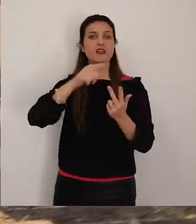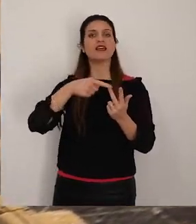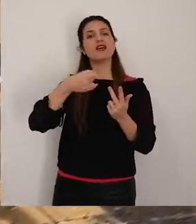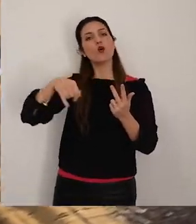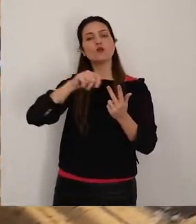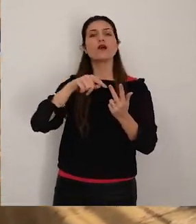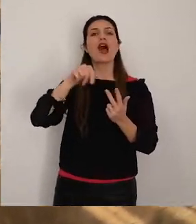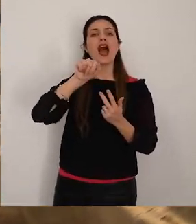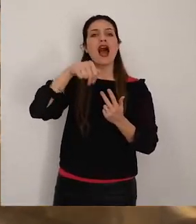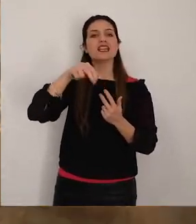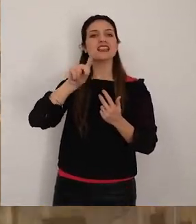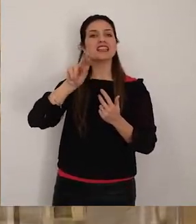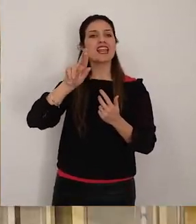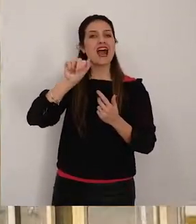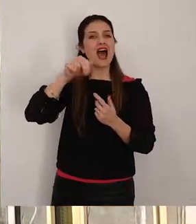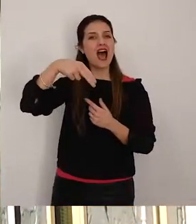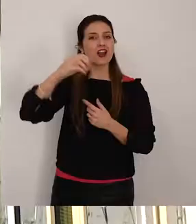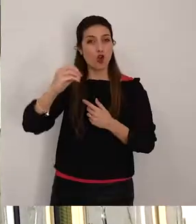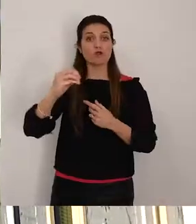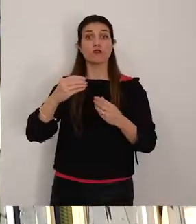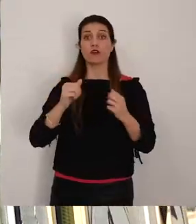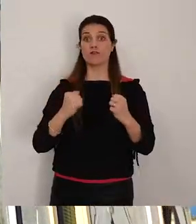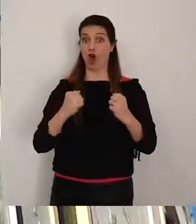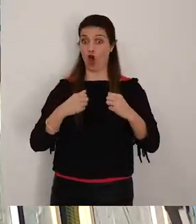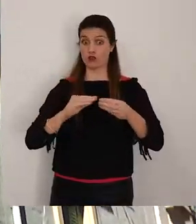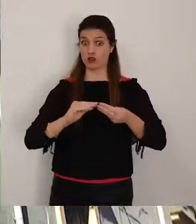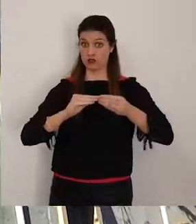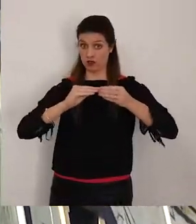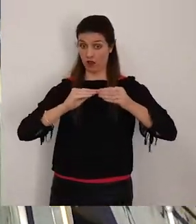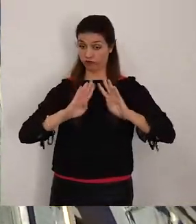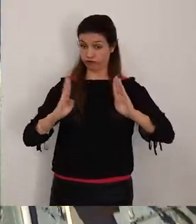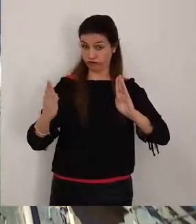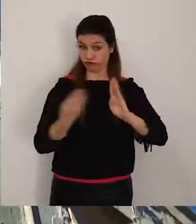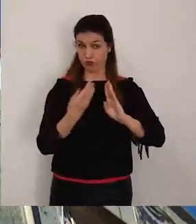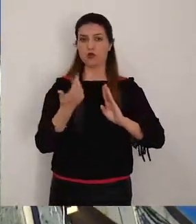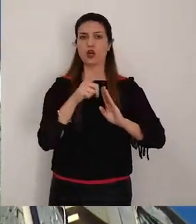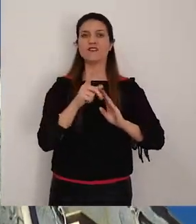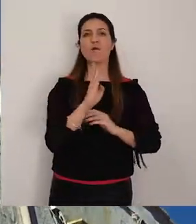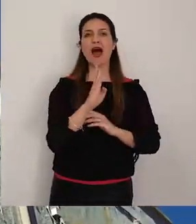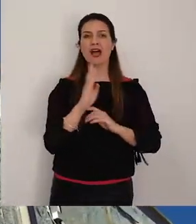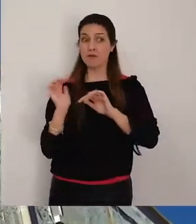ai primi secoli dell'anno 1000 per proteggersi dalle scorribande di pirati e barbari invasori.